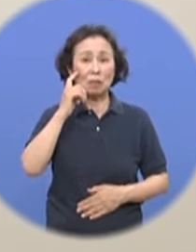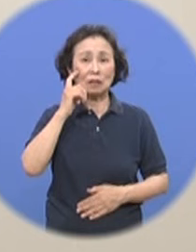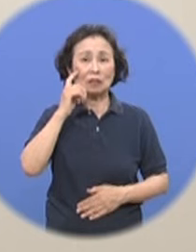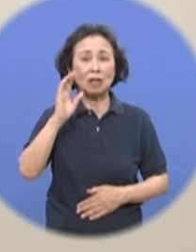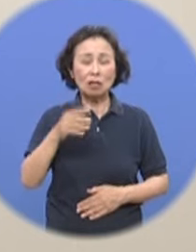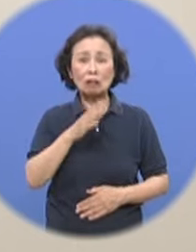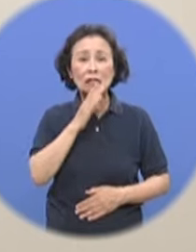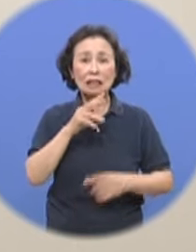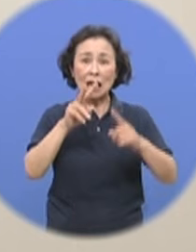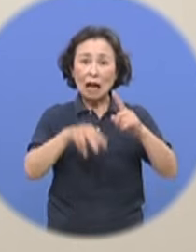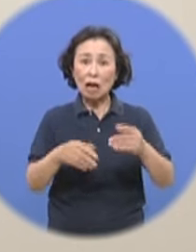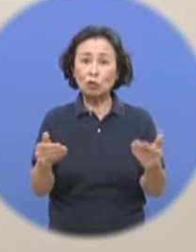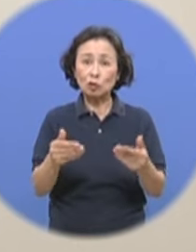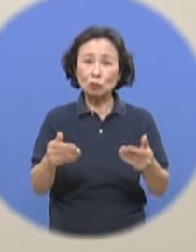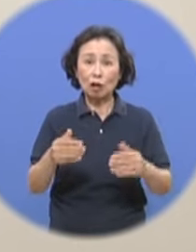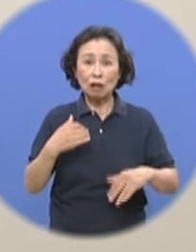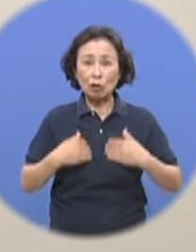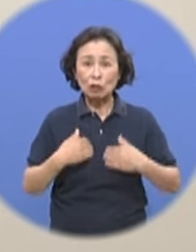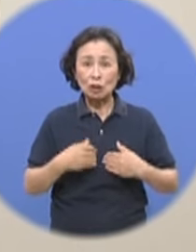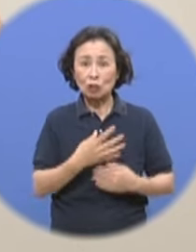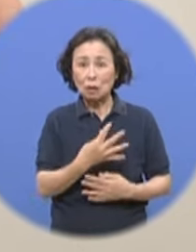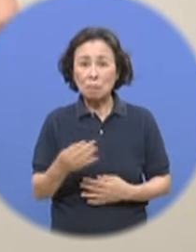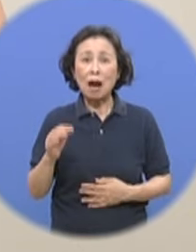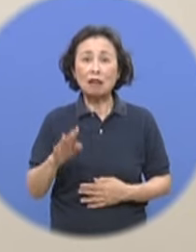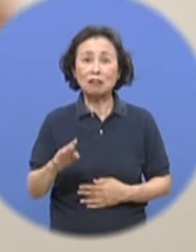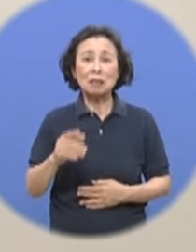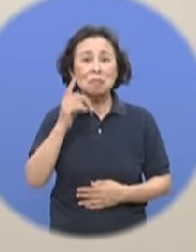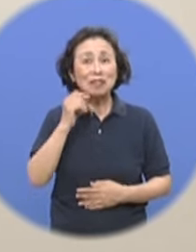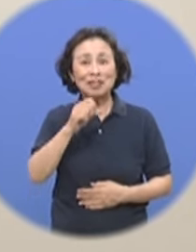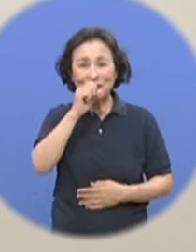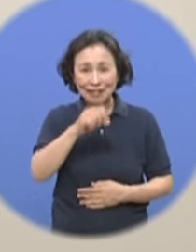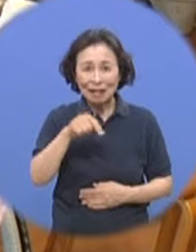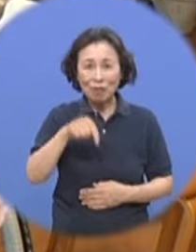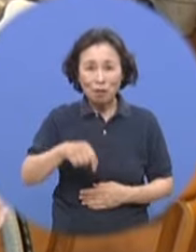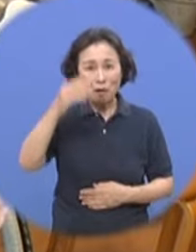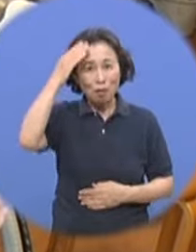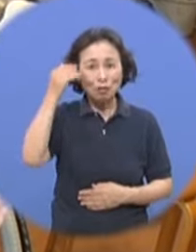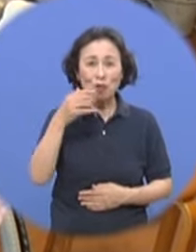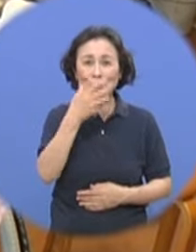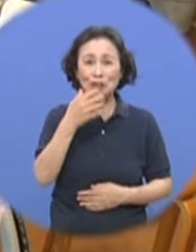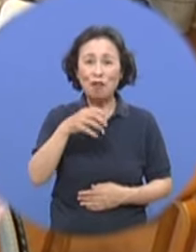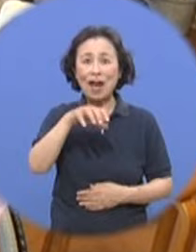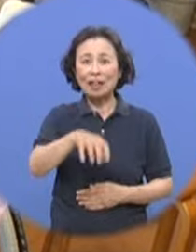介護職をすると楽しいこともいっぱいあるのでもしよかったら黒潮園に来てください。